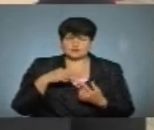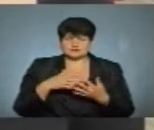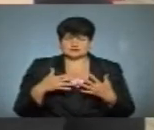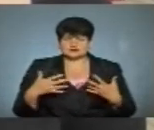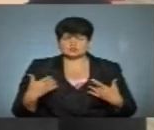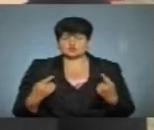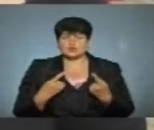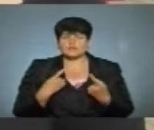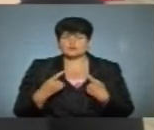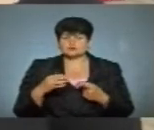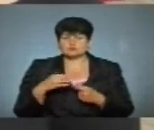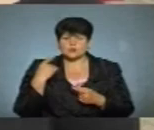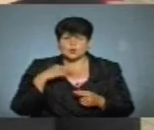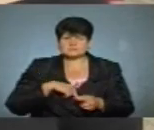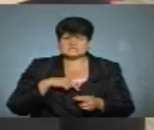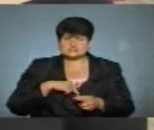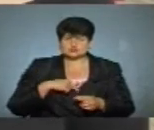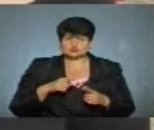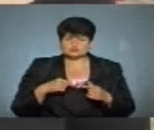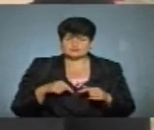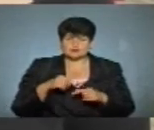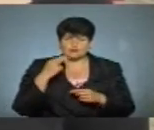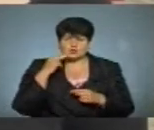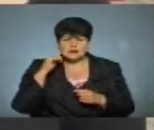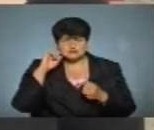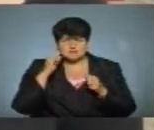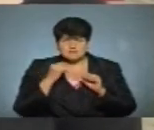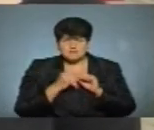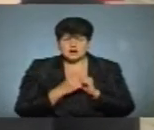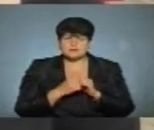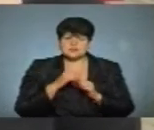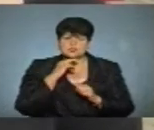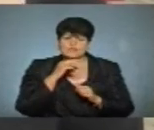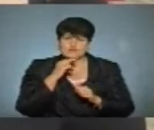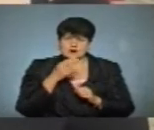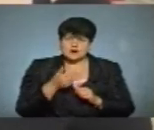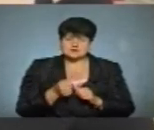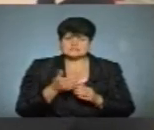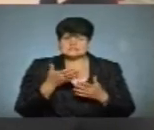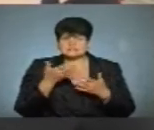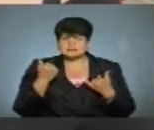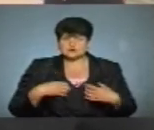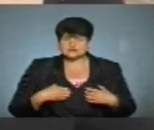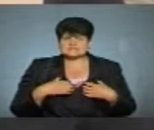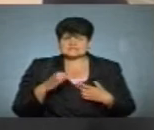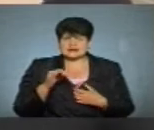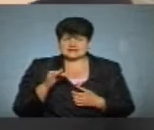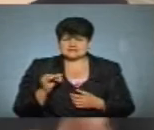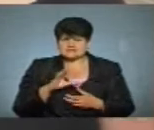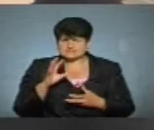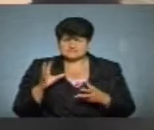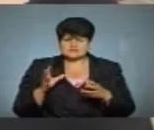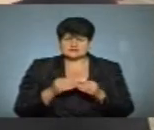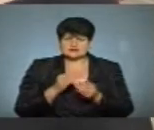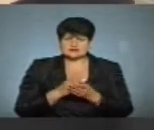якщо говорити про психічну сферу, то покращується пам'ять, покращується увага, знімаються стреси. І взагалі йде